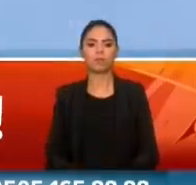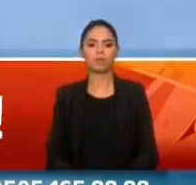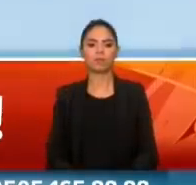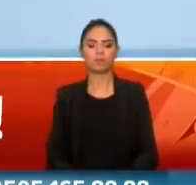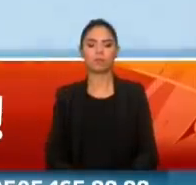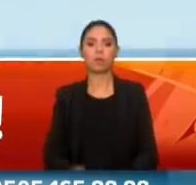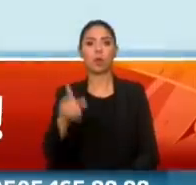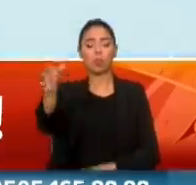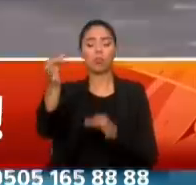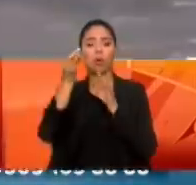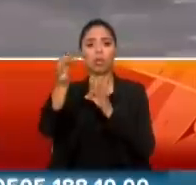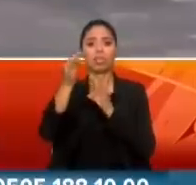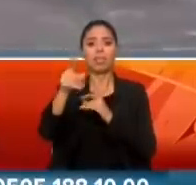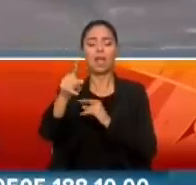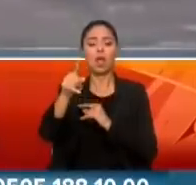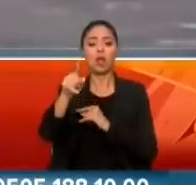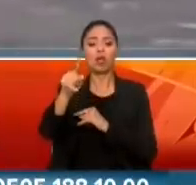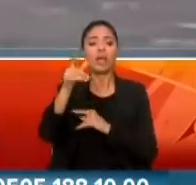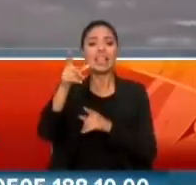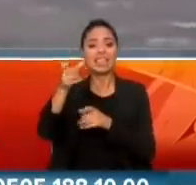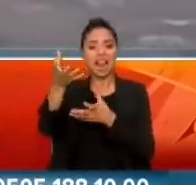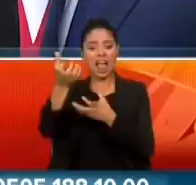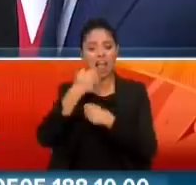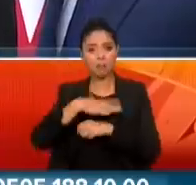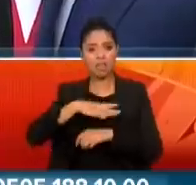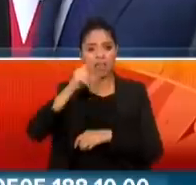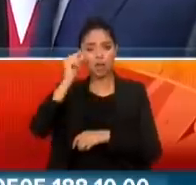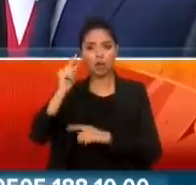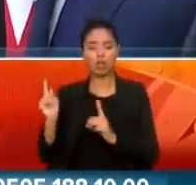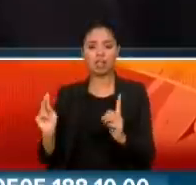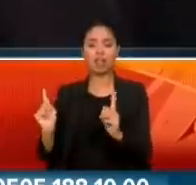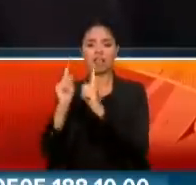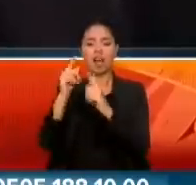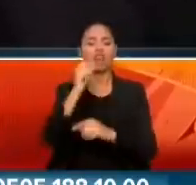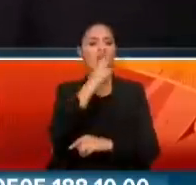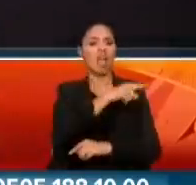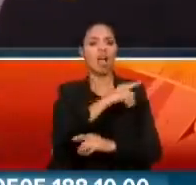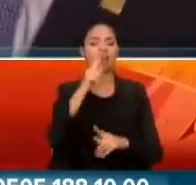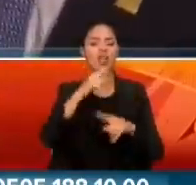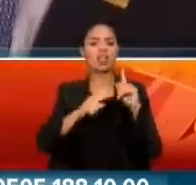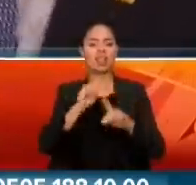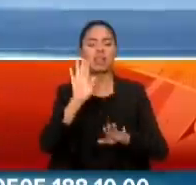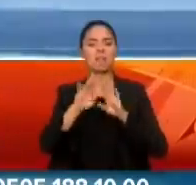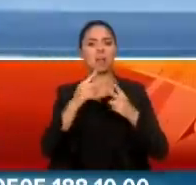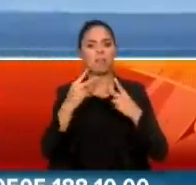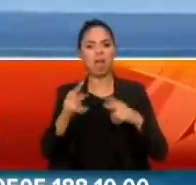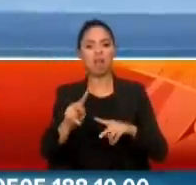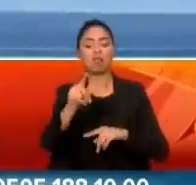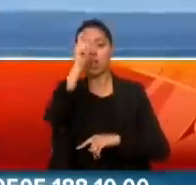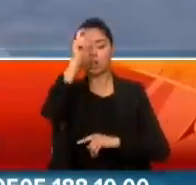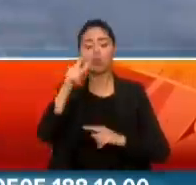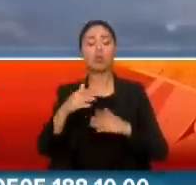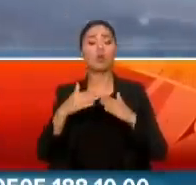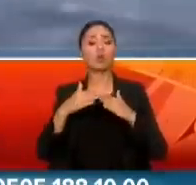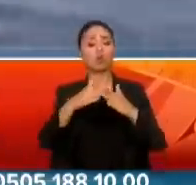Diyalog çağrılarına kulak kapayıp silah alma yoluna başvuran Yunanistan'a karşı Ankara diplomasi kapılarını açık tutuyor. Ama Türk